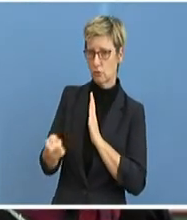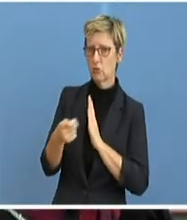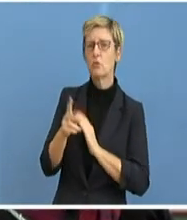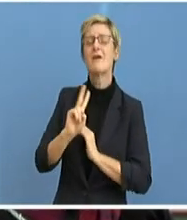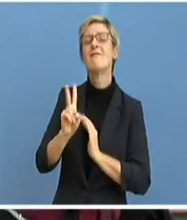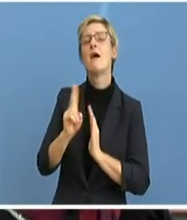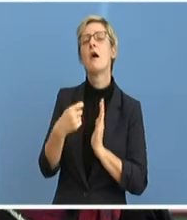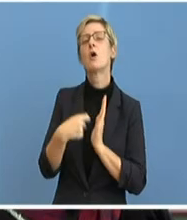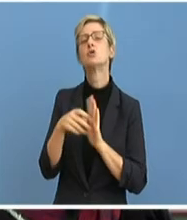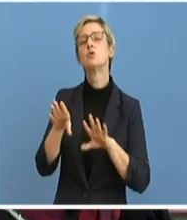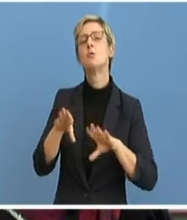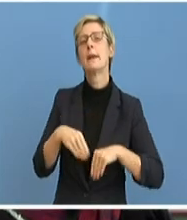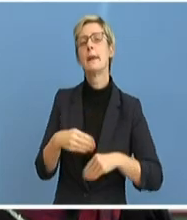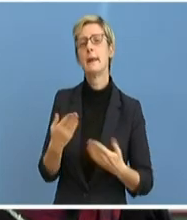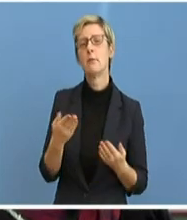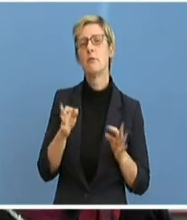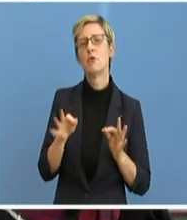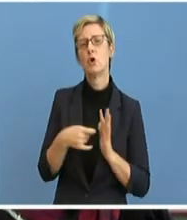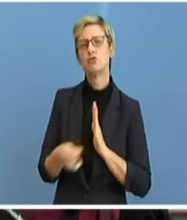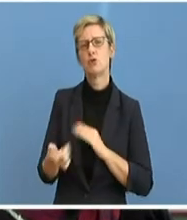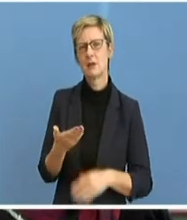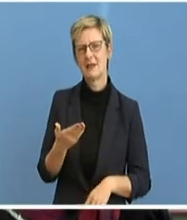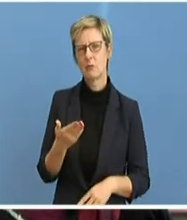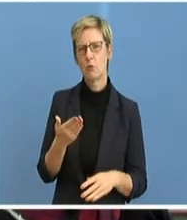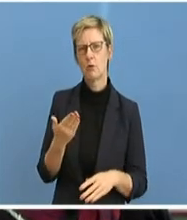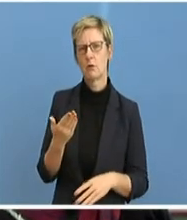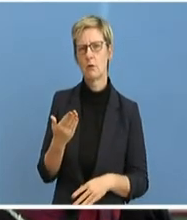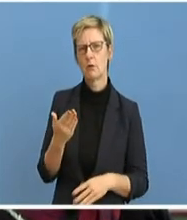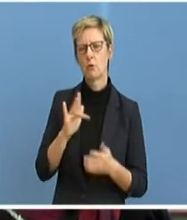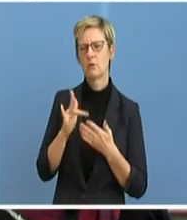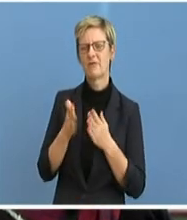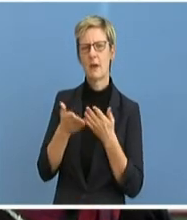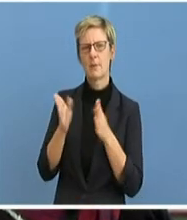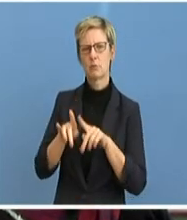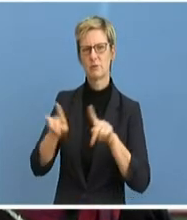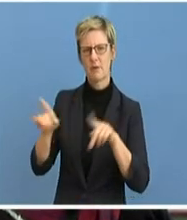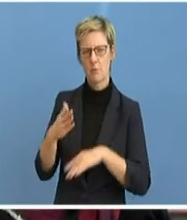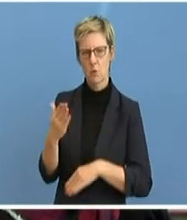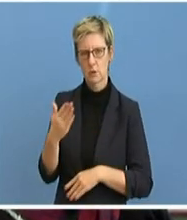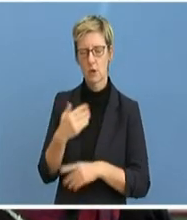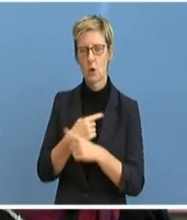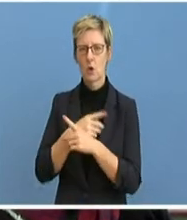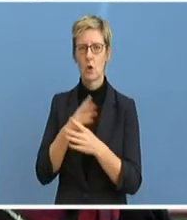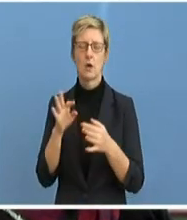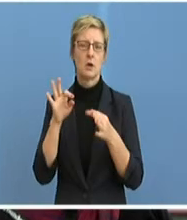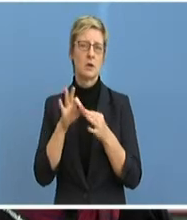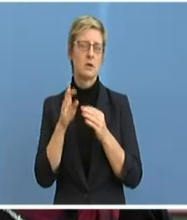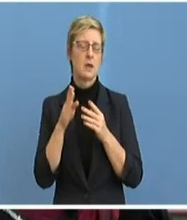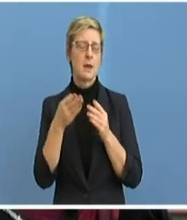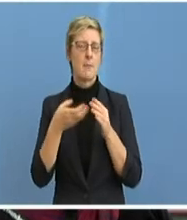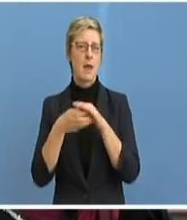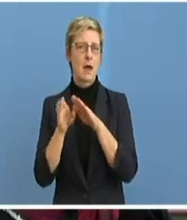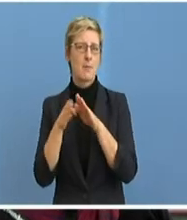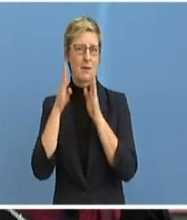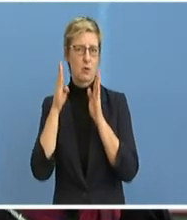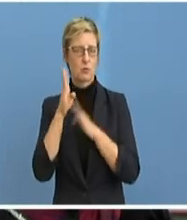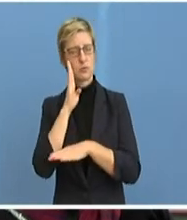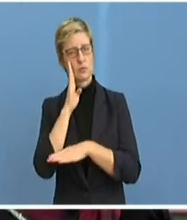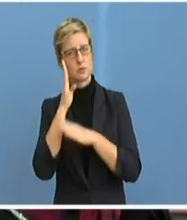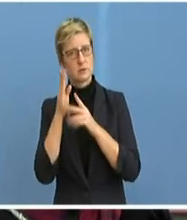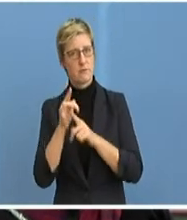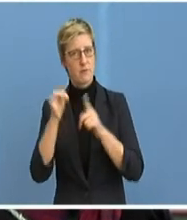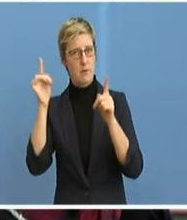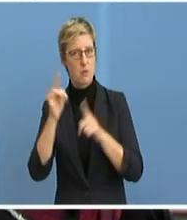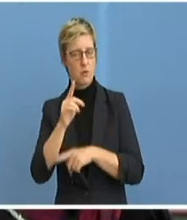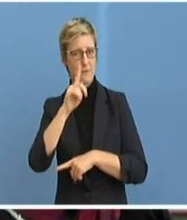Kosten? Und eine Frage ans Gesundheitsministerium, liegen Ihnen denn Erkenntnisse eigentlich vor, dass durch das Beherbergungsverbot für Menschen